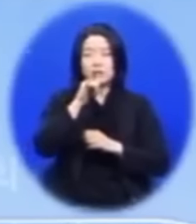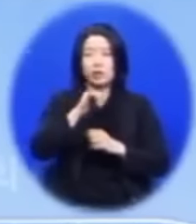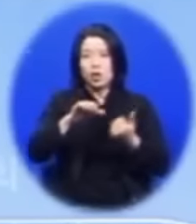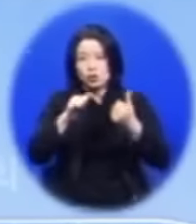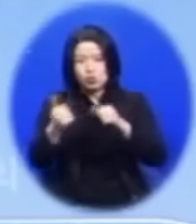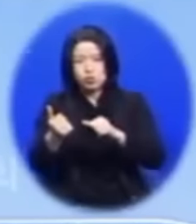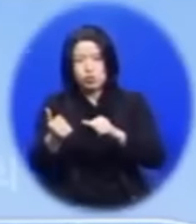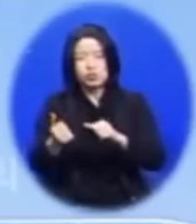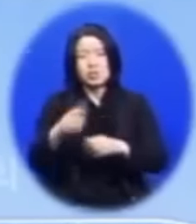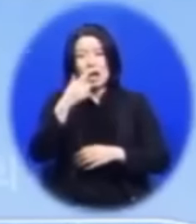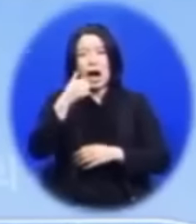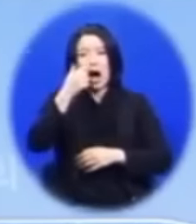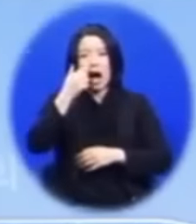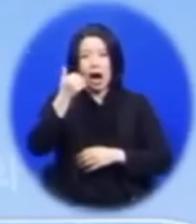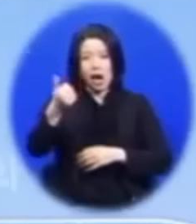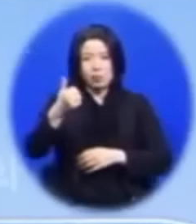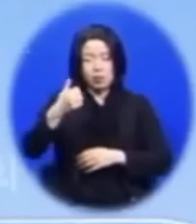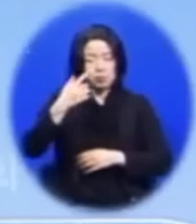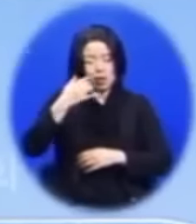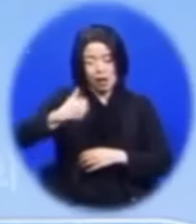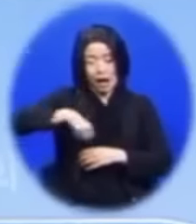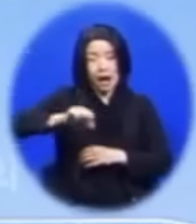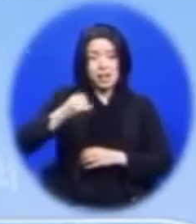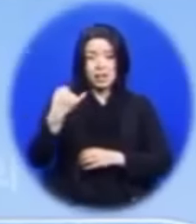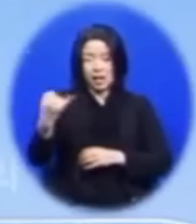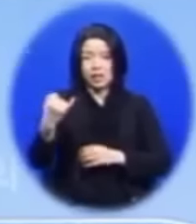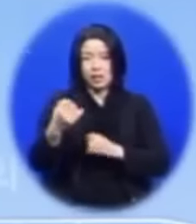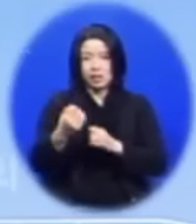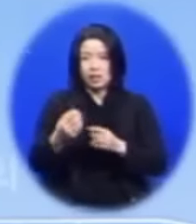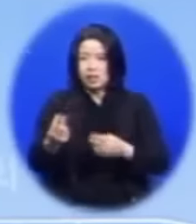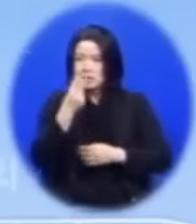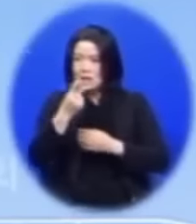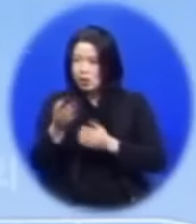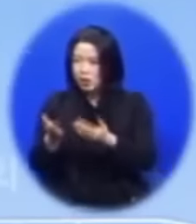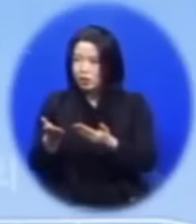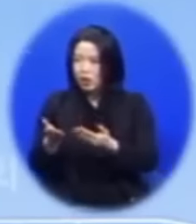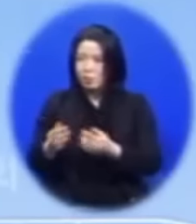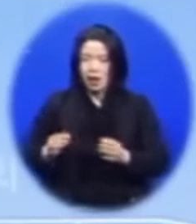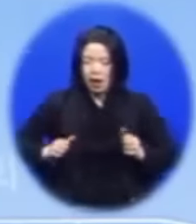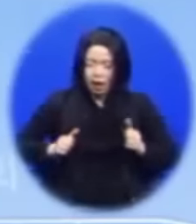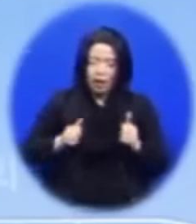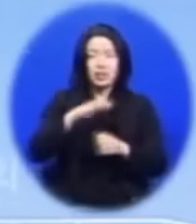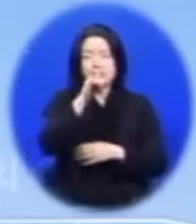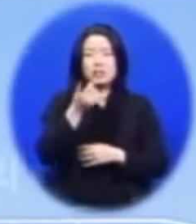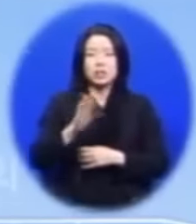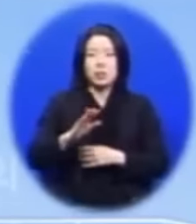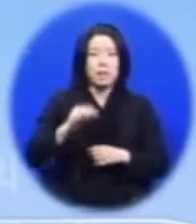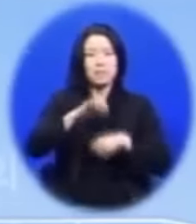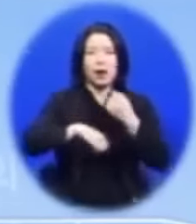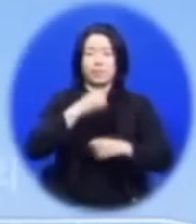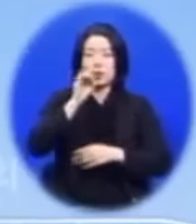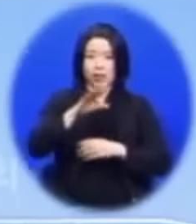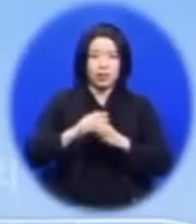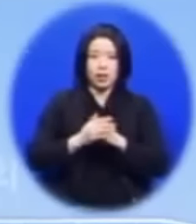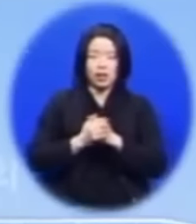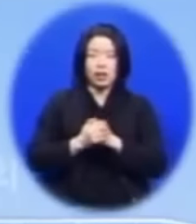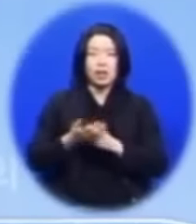살려내려고 애를 썼는데 이게 마음대로 안 되는 겁니다 그러다가